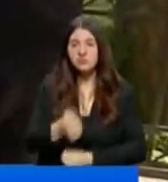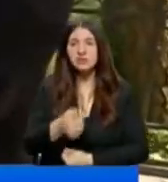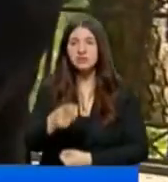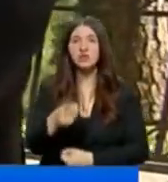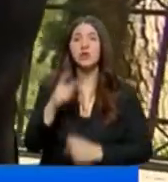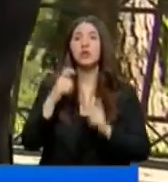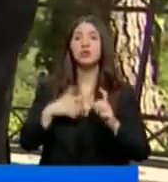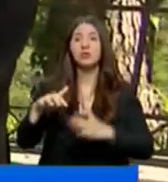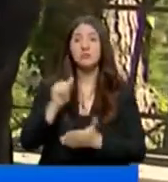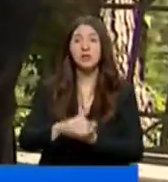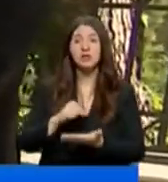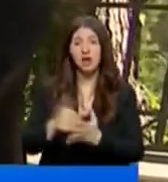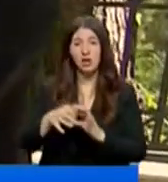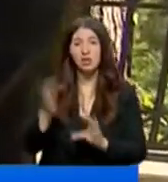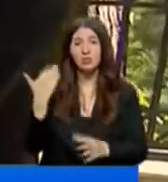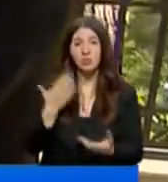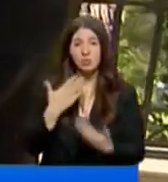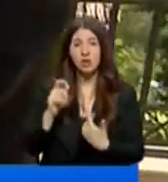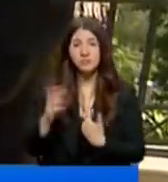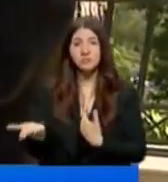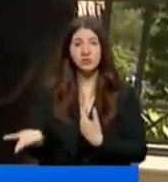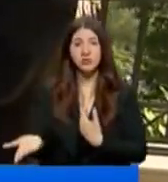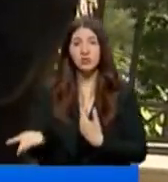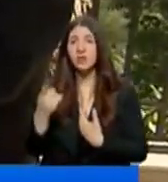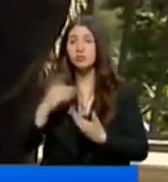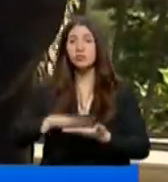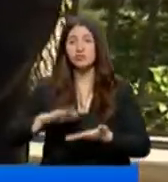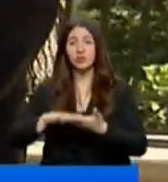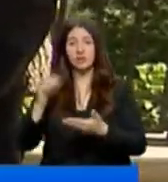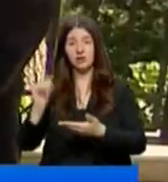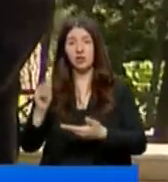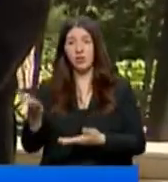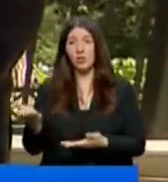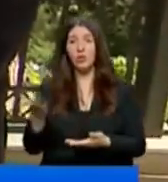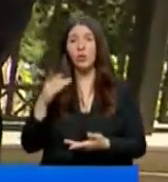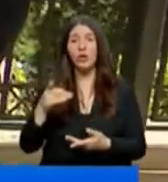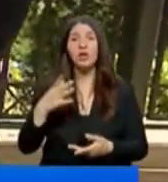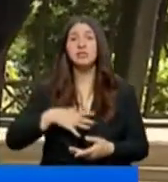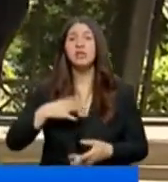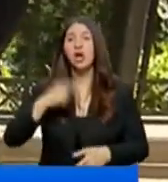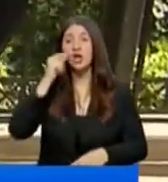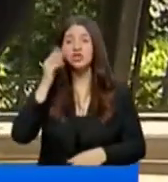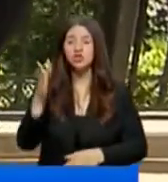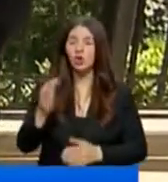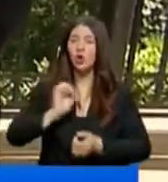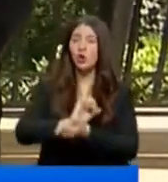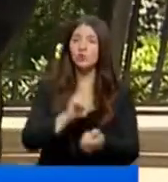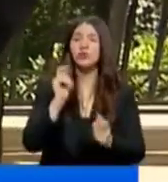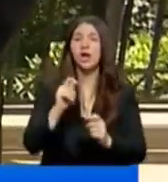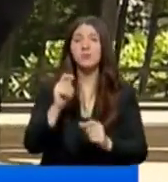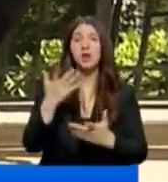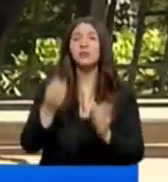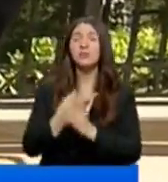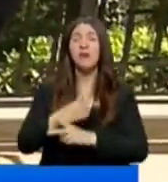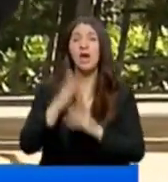kuruyorlar. Sosyal medyayla ilgili az önce konuştuk. Bir düzenleme getiriyorlar. istedikleri kişiyi tutuklama, hapse atma,